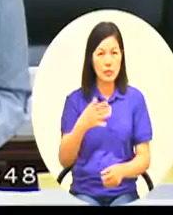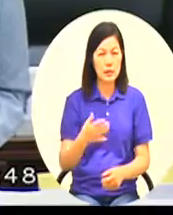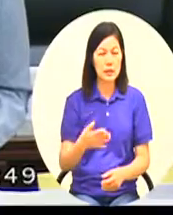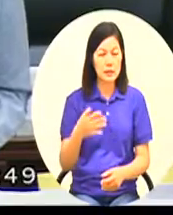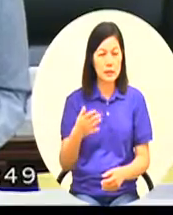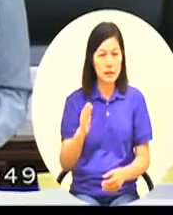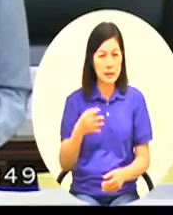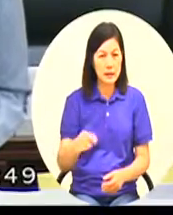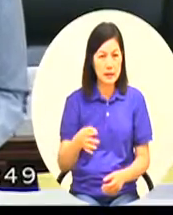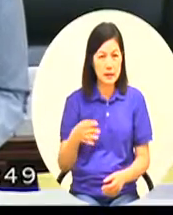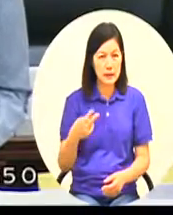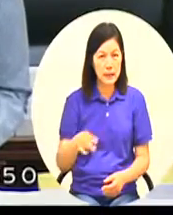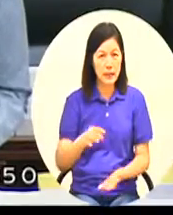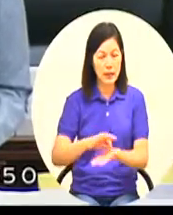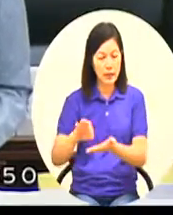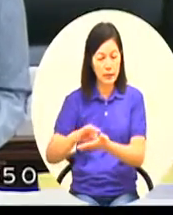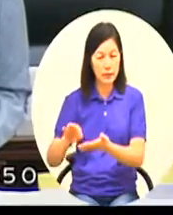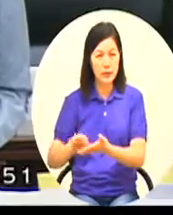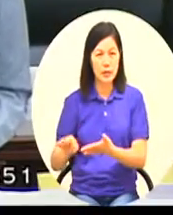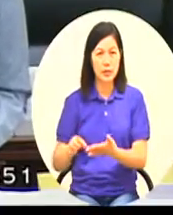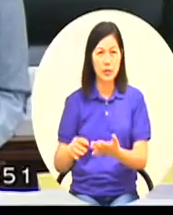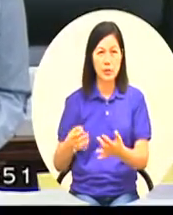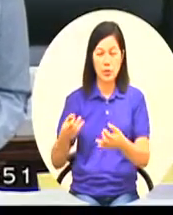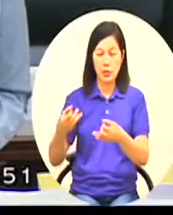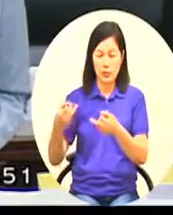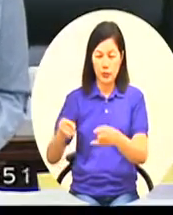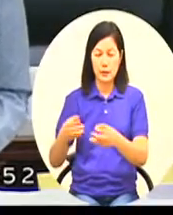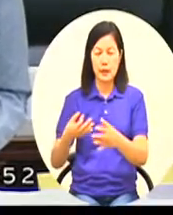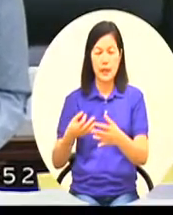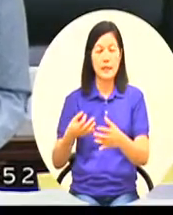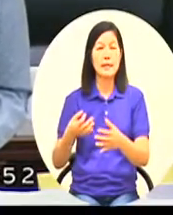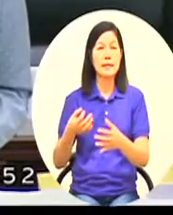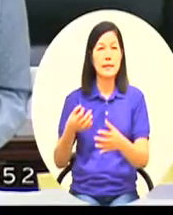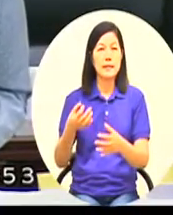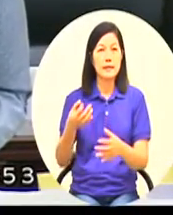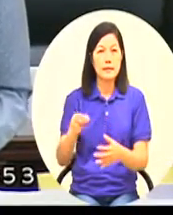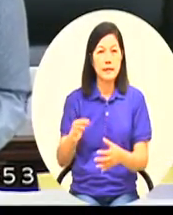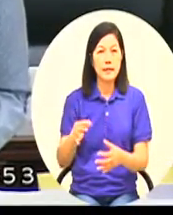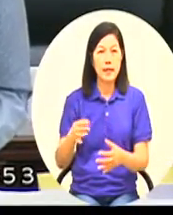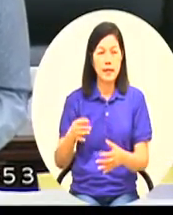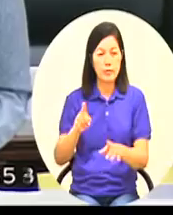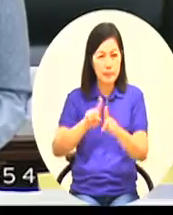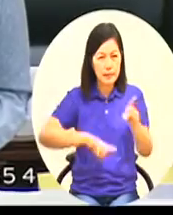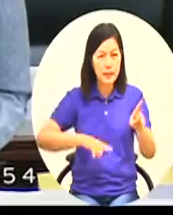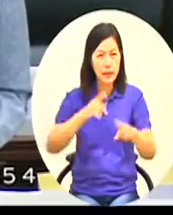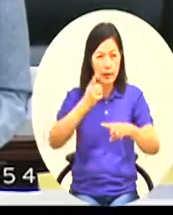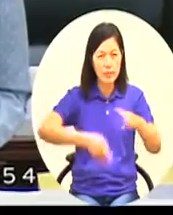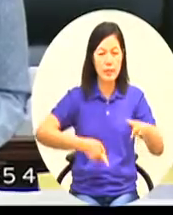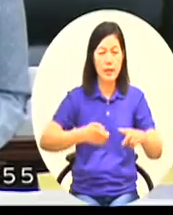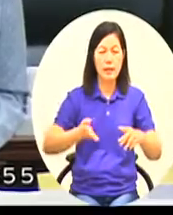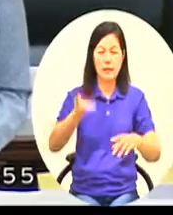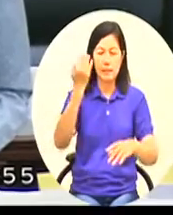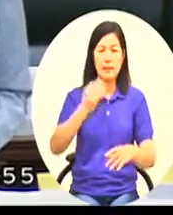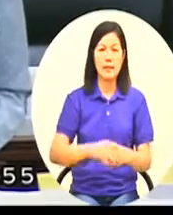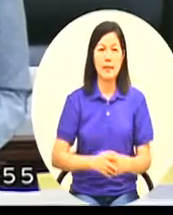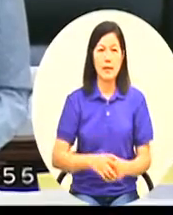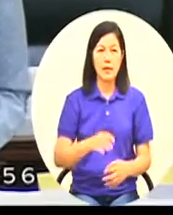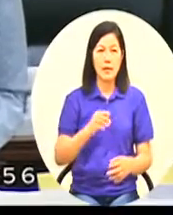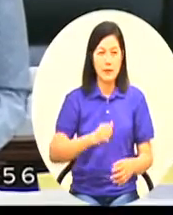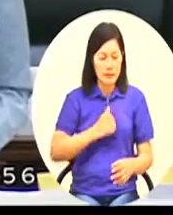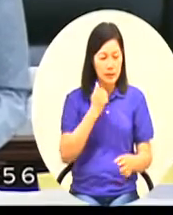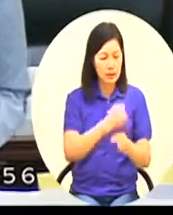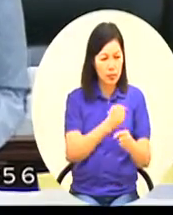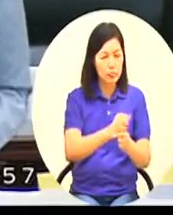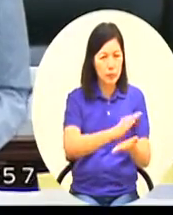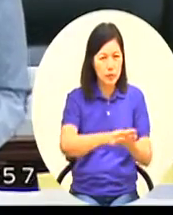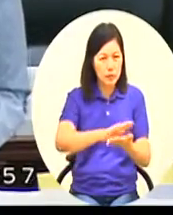等于整个奖金的费用等于是差了一半以上。所以当然他们有真正去做了清洁的工作，就